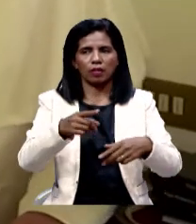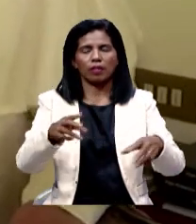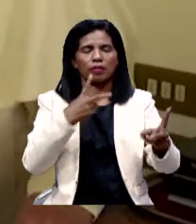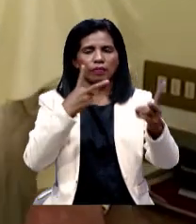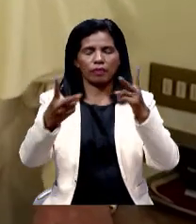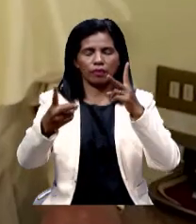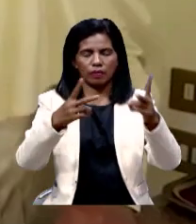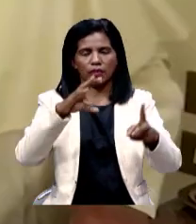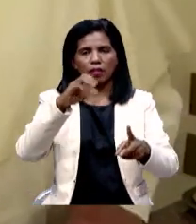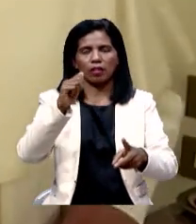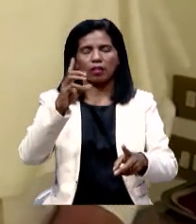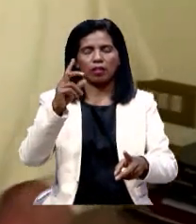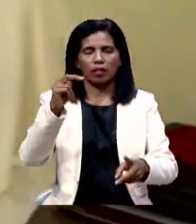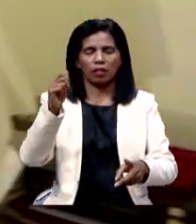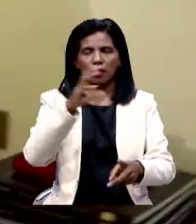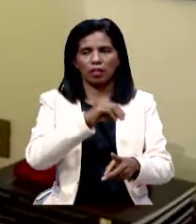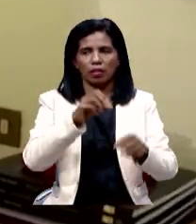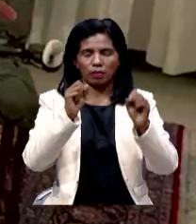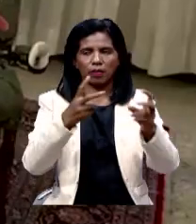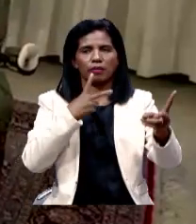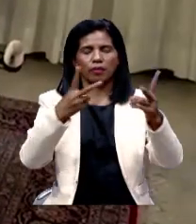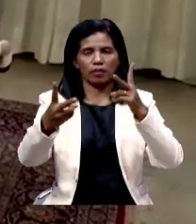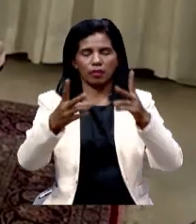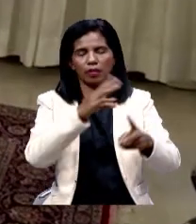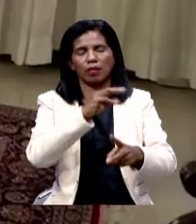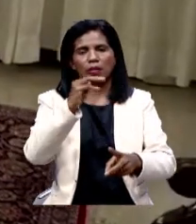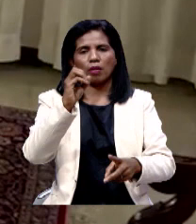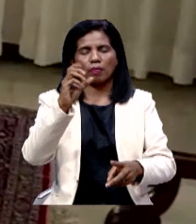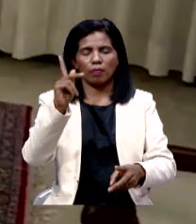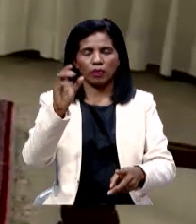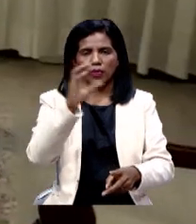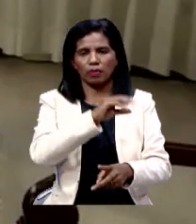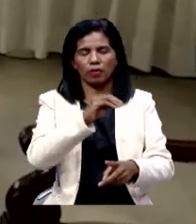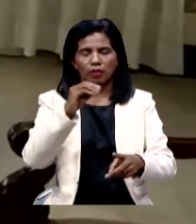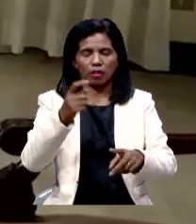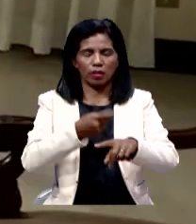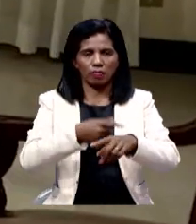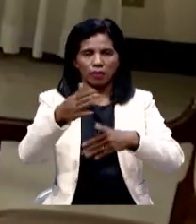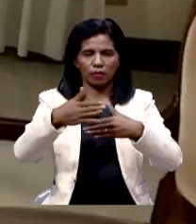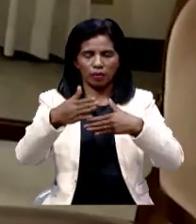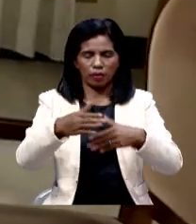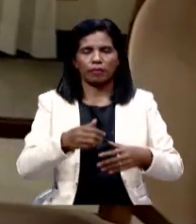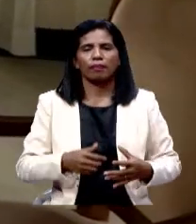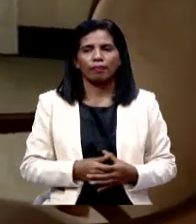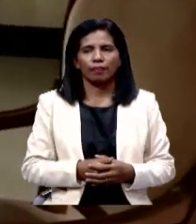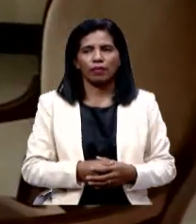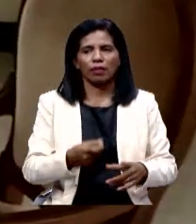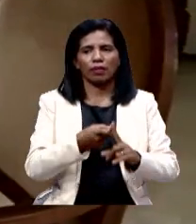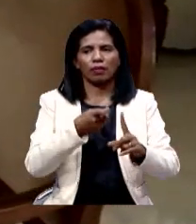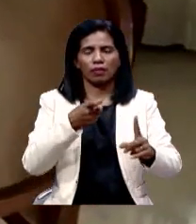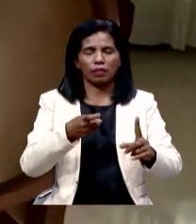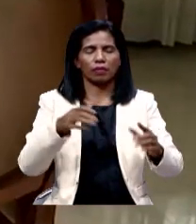visita Canada fulang nei no espera bela visita mos Moscow no kuif ya tempo besi ka fuin visita Canada. Lihus